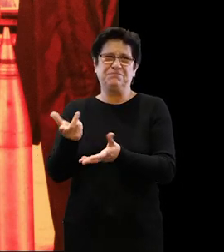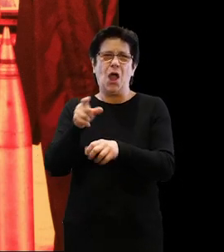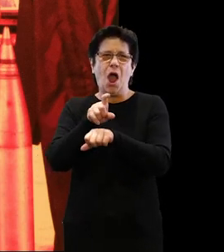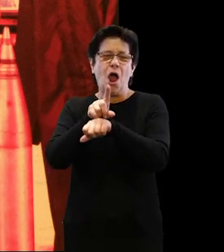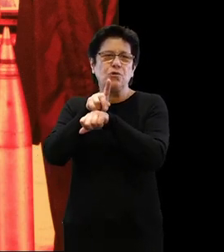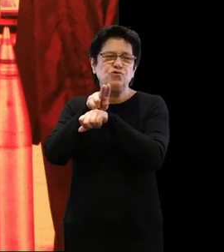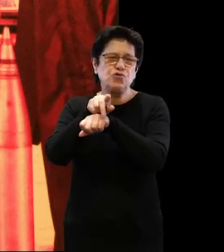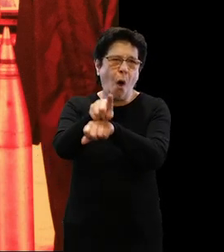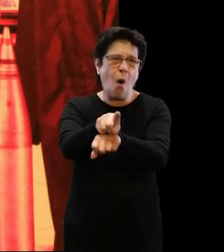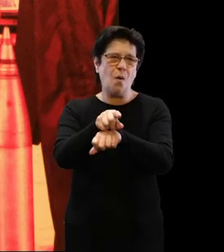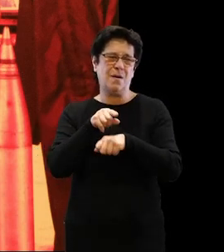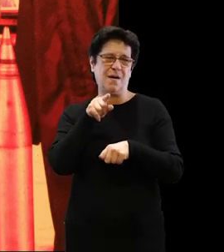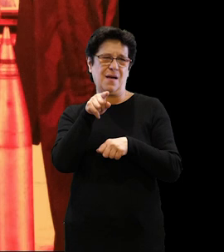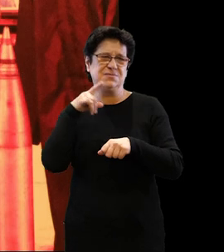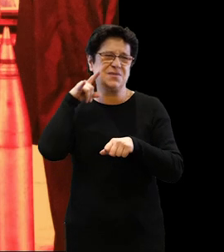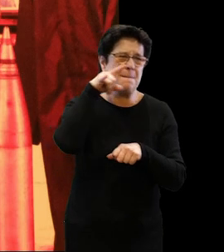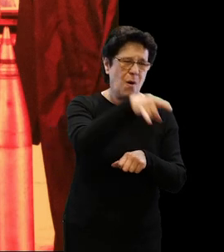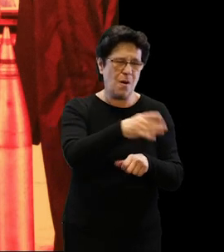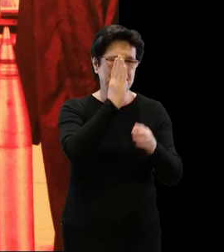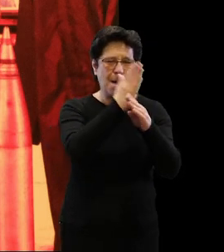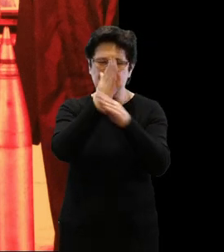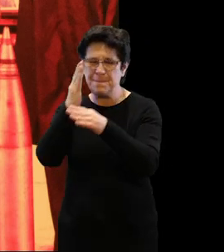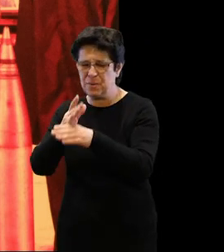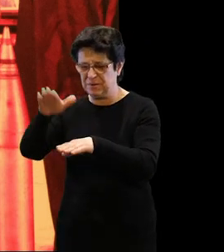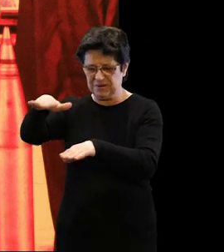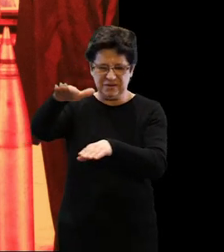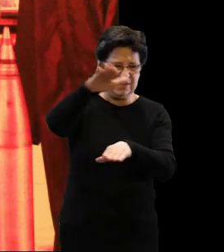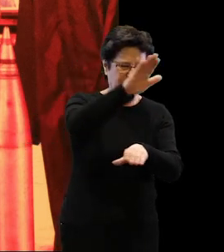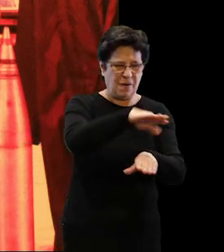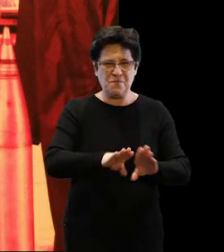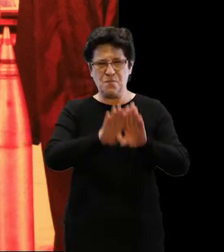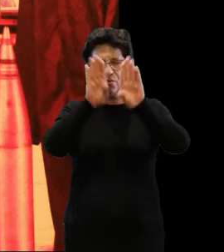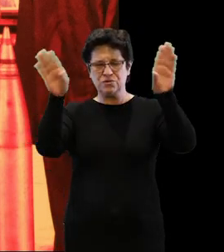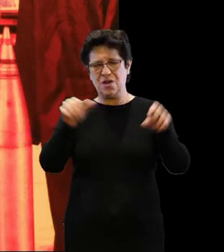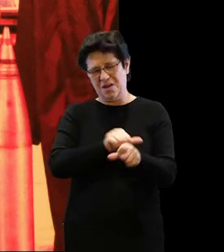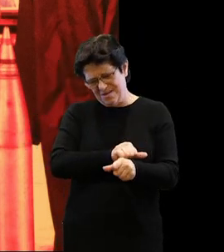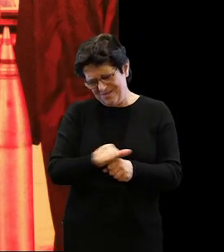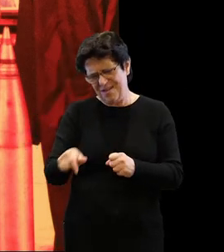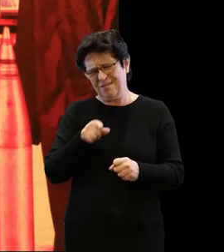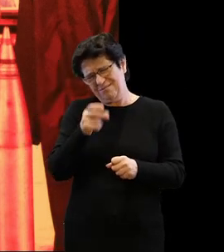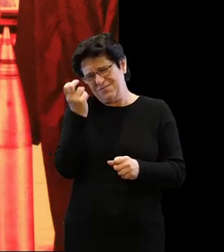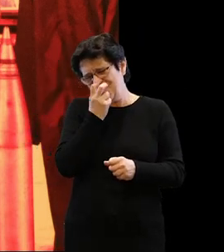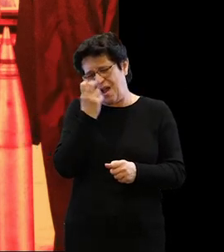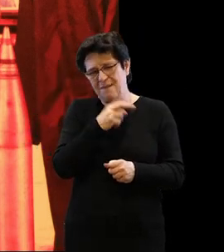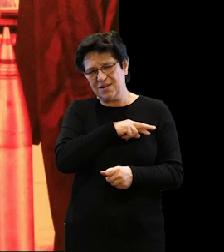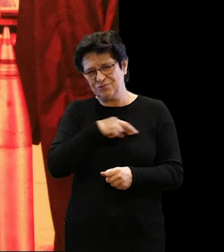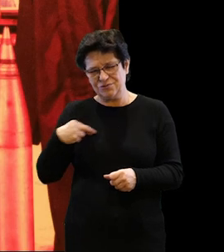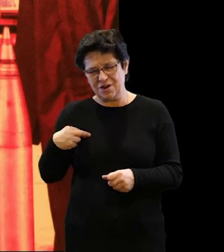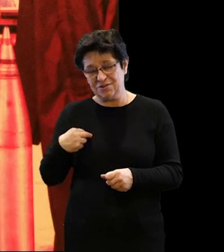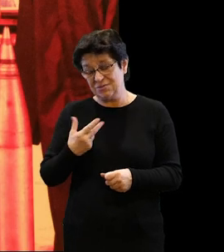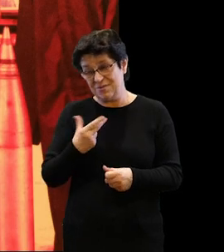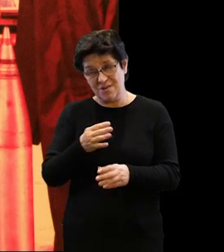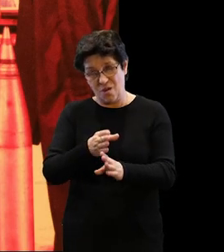nieprzeciętny gość i warto takich ludzi że tak powiem odwiedzać bo są to ciekawe rzeczy a No nie